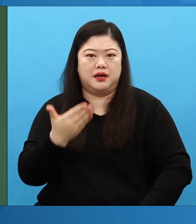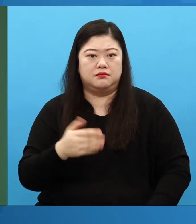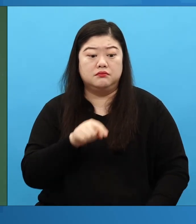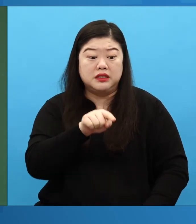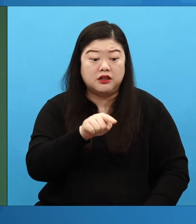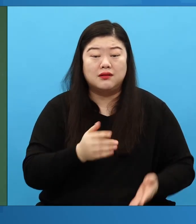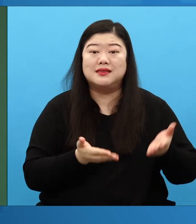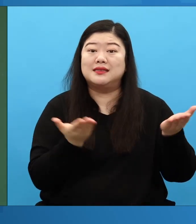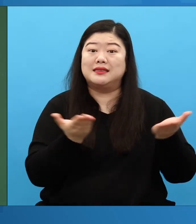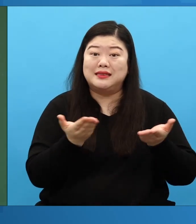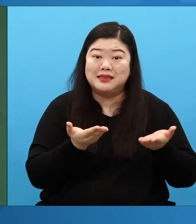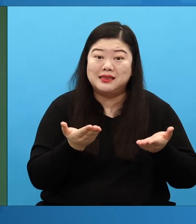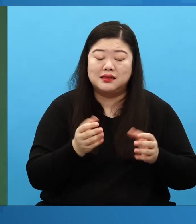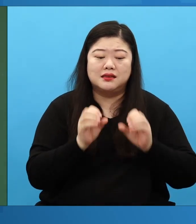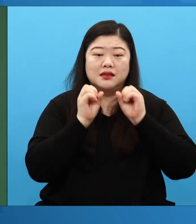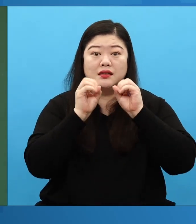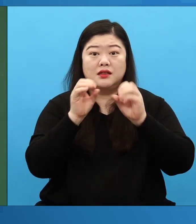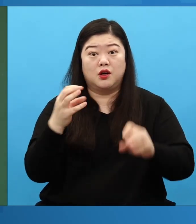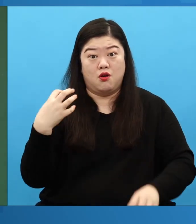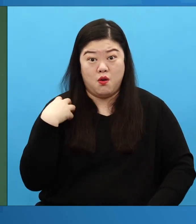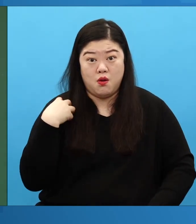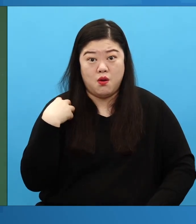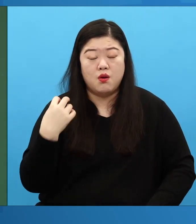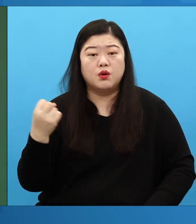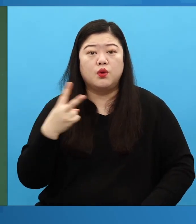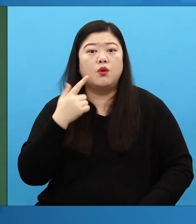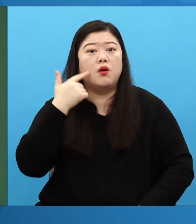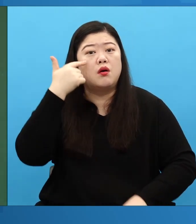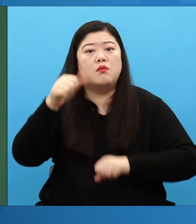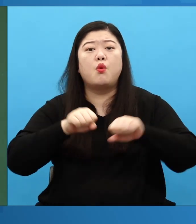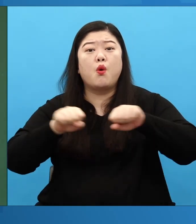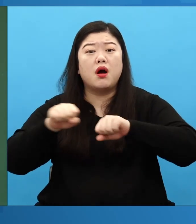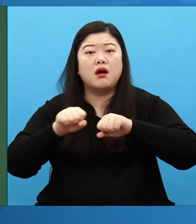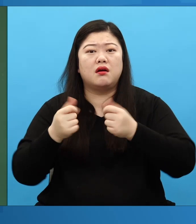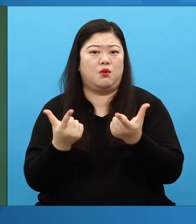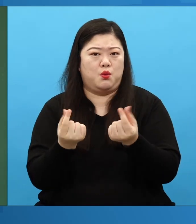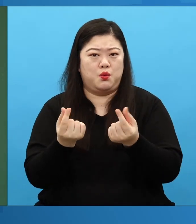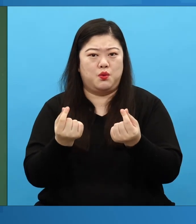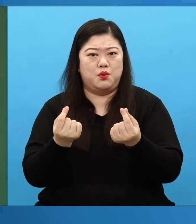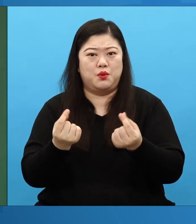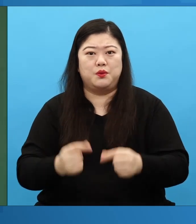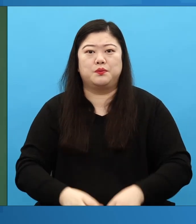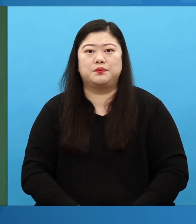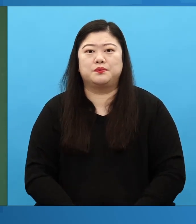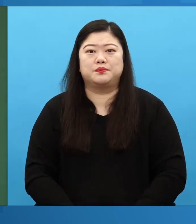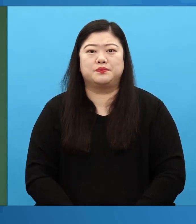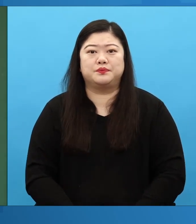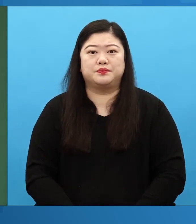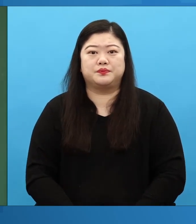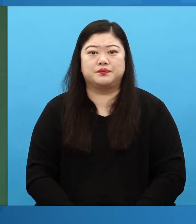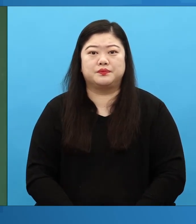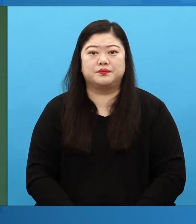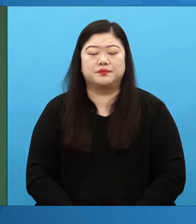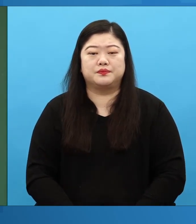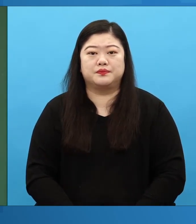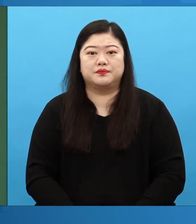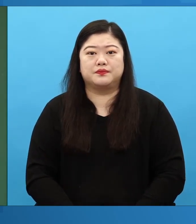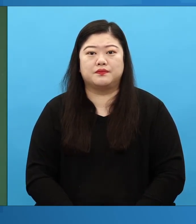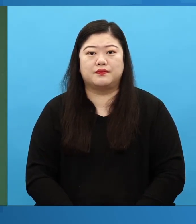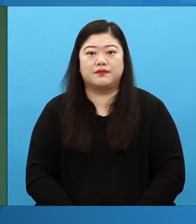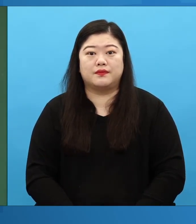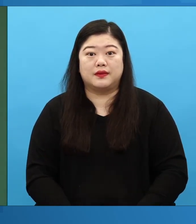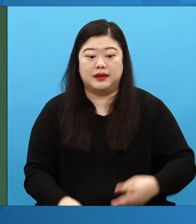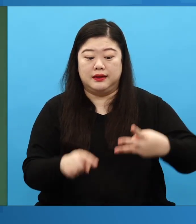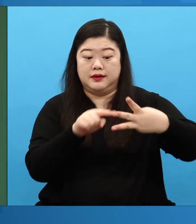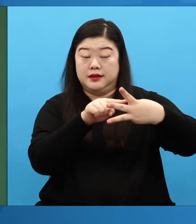your business this way, you have to do your evangelism this way, as well as your pastoral ministry. 그러면 드디어 이 부분을 봐버리면 이 응답은 오게